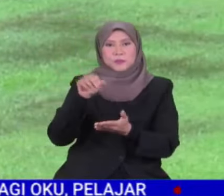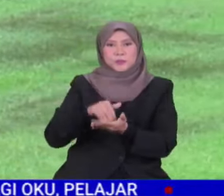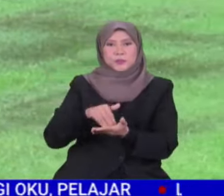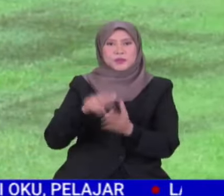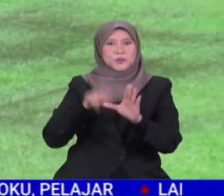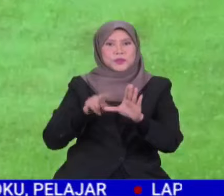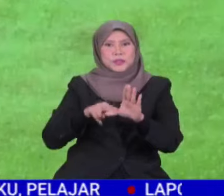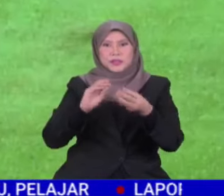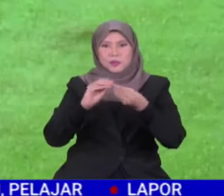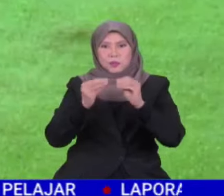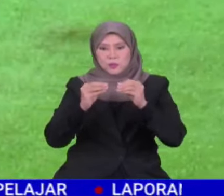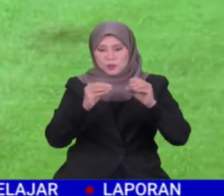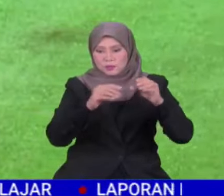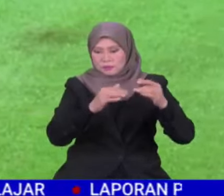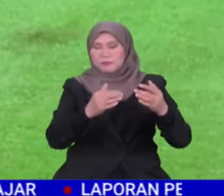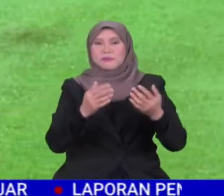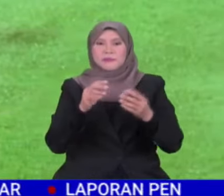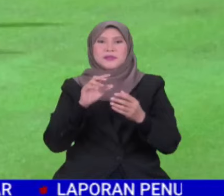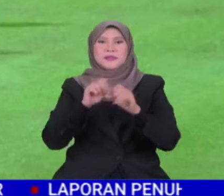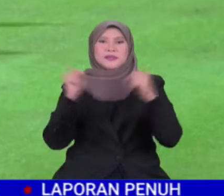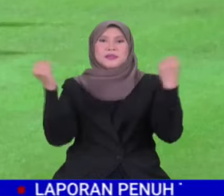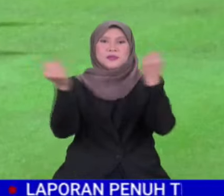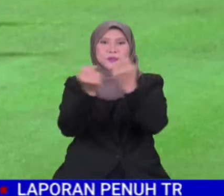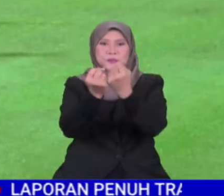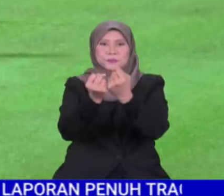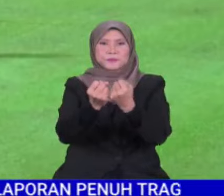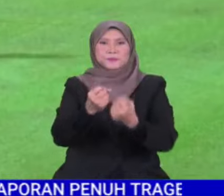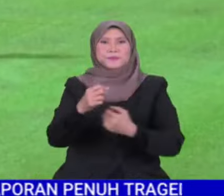kerusi bernombor di stadium berkenaan.